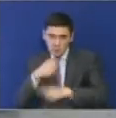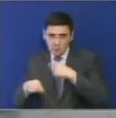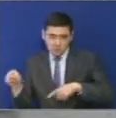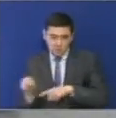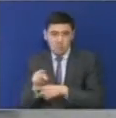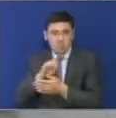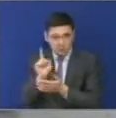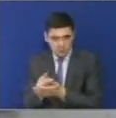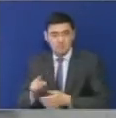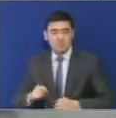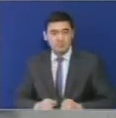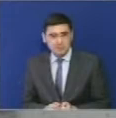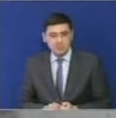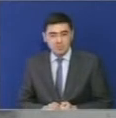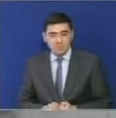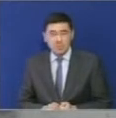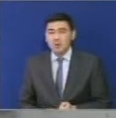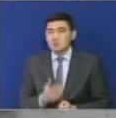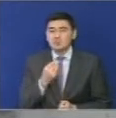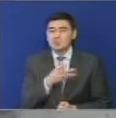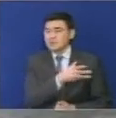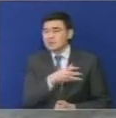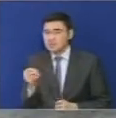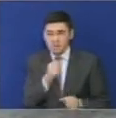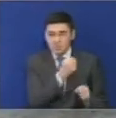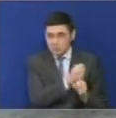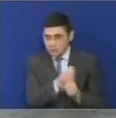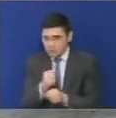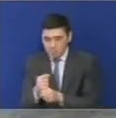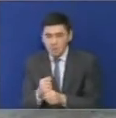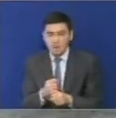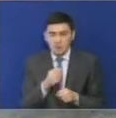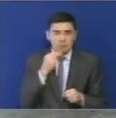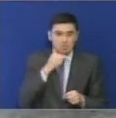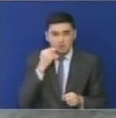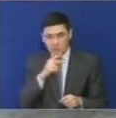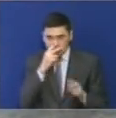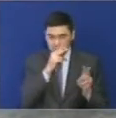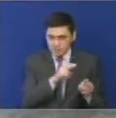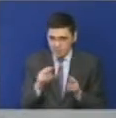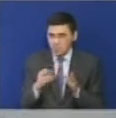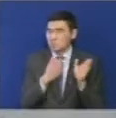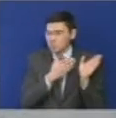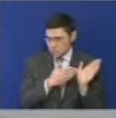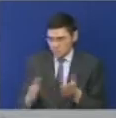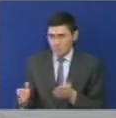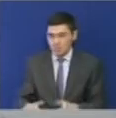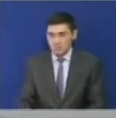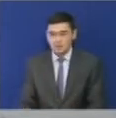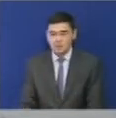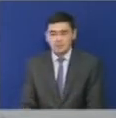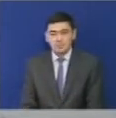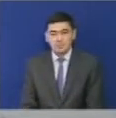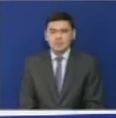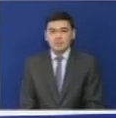өтті. Мамандардың айтуынша, жөндеу жұмыстарының барлық түрлерінің сапасы үнемі бақылауда болады. Гүлназ Қаукен, Аслан Ертісбаев, Семей